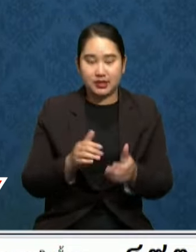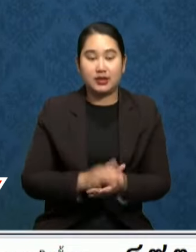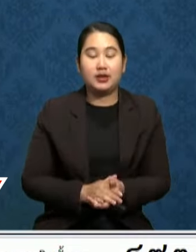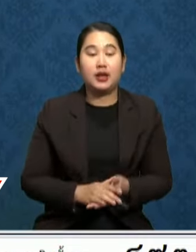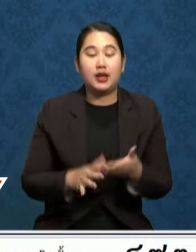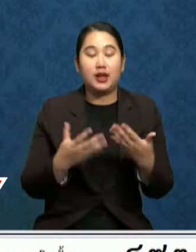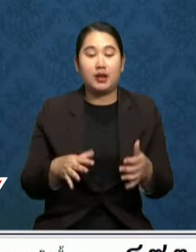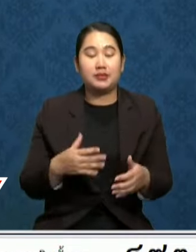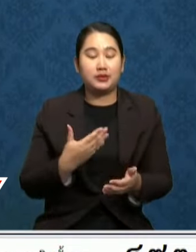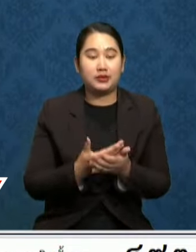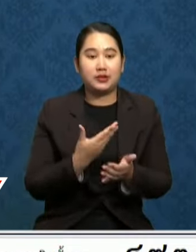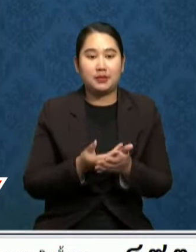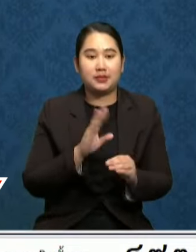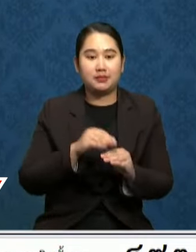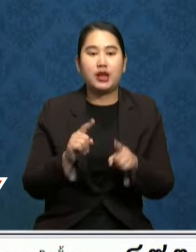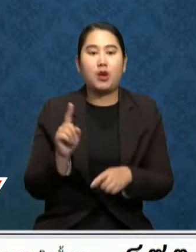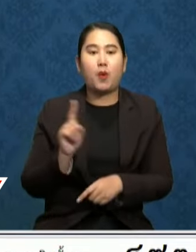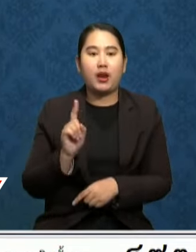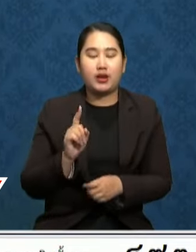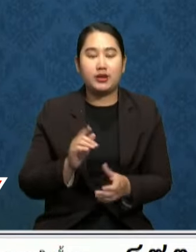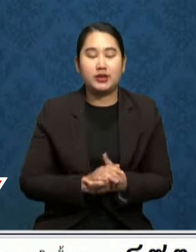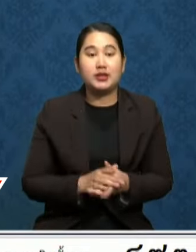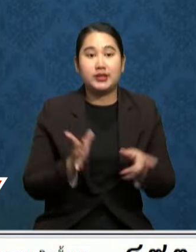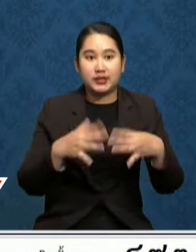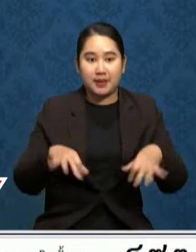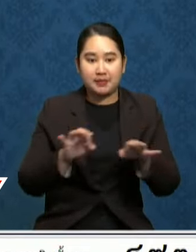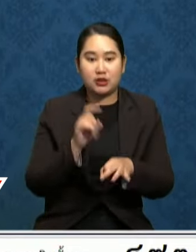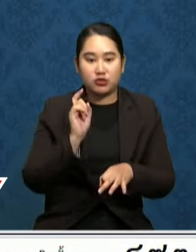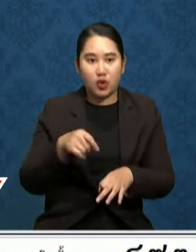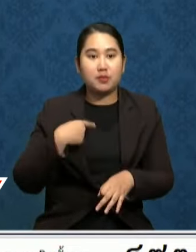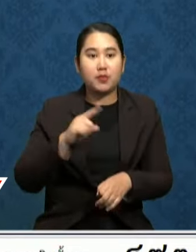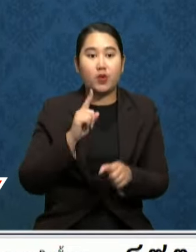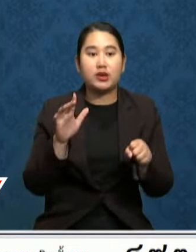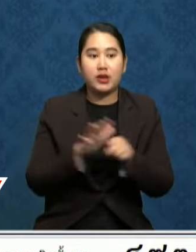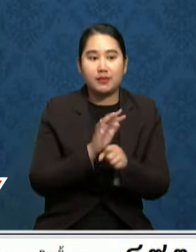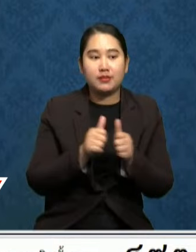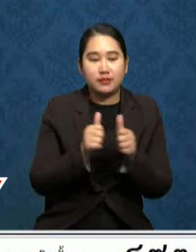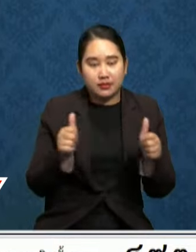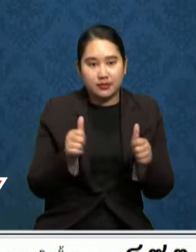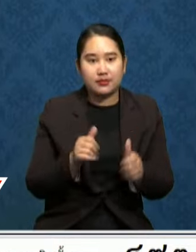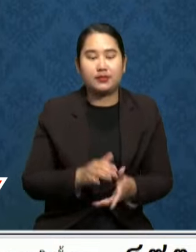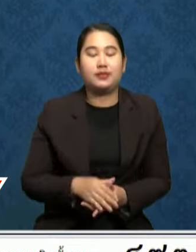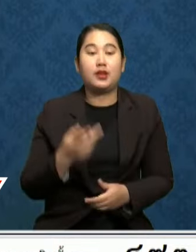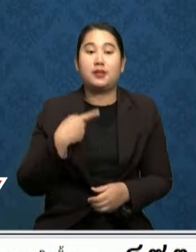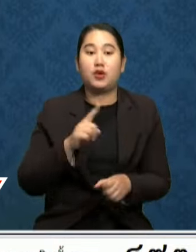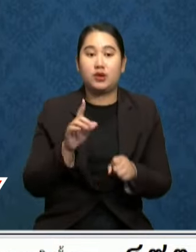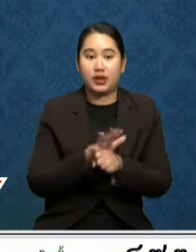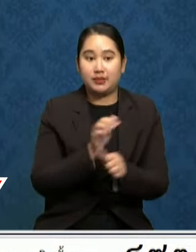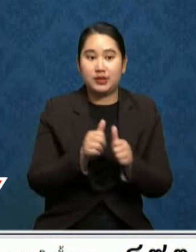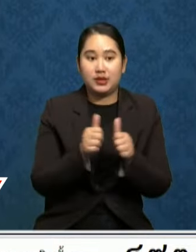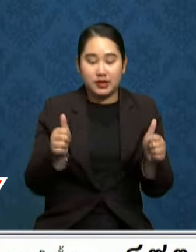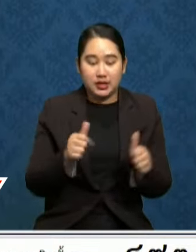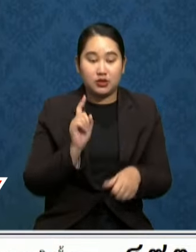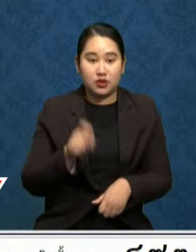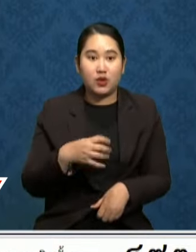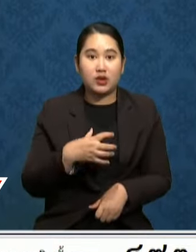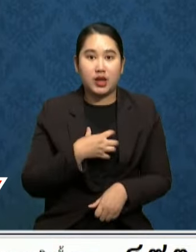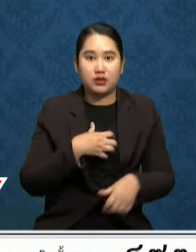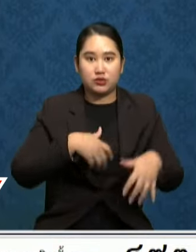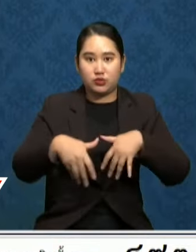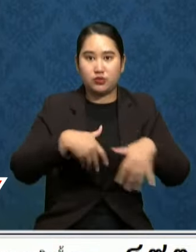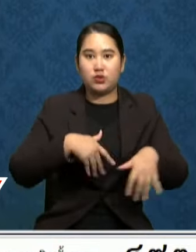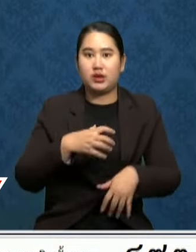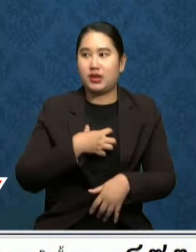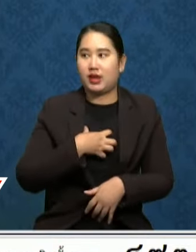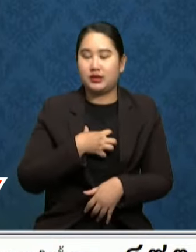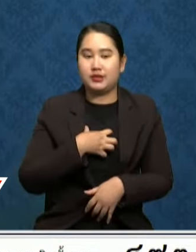yi care maak gแต่ความ ต้องมความค้งค่ามีประสิธภาพ ปสทธผลและเป็นความต้องการของพี่น้อง